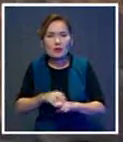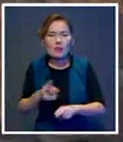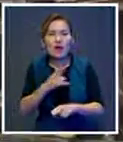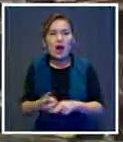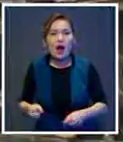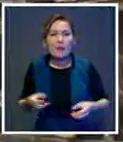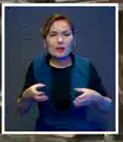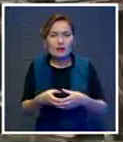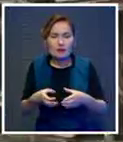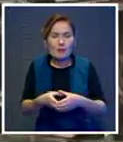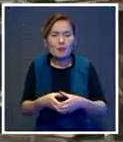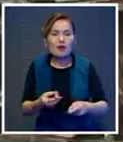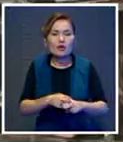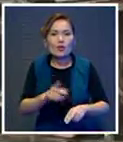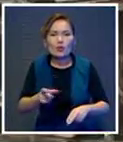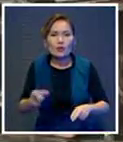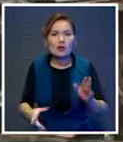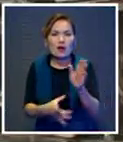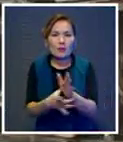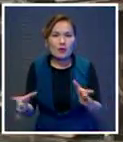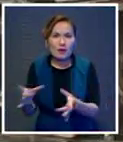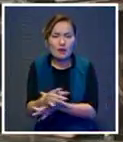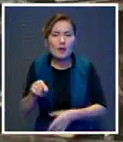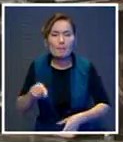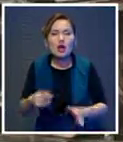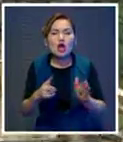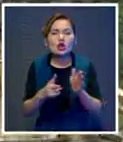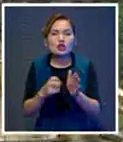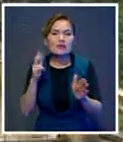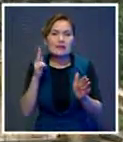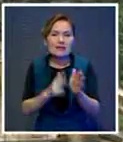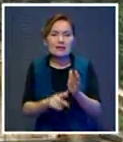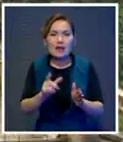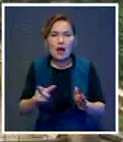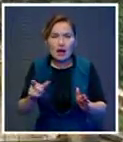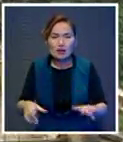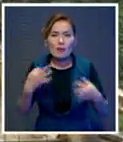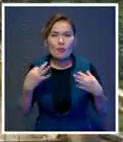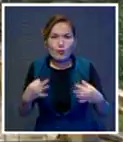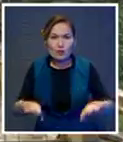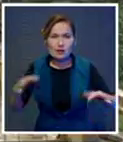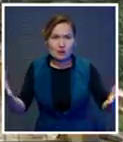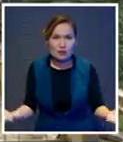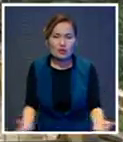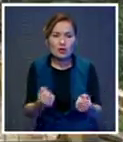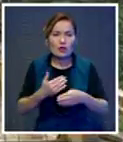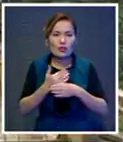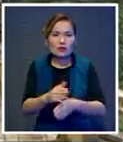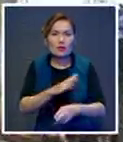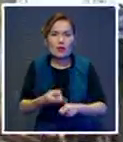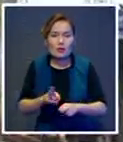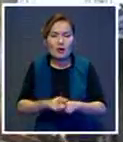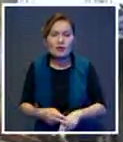радикалдар кепілге алған 1780 адамның барлығы босатылды. Өткен аптада Филиппиннің қауіпсіздік күштері осы қарулы топтың ықпалды